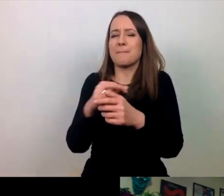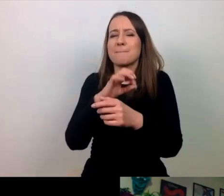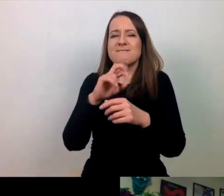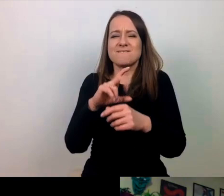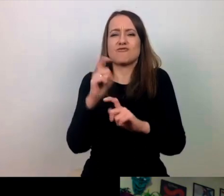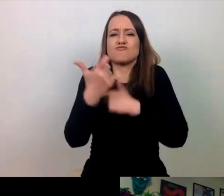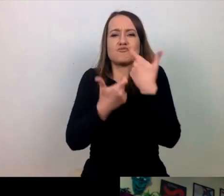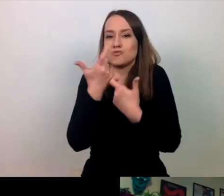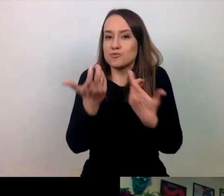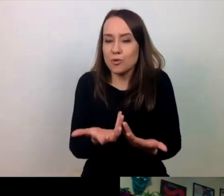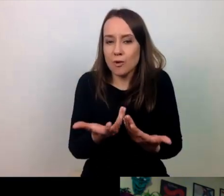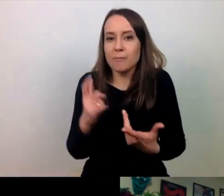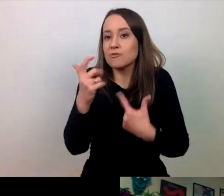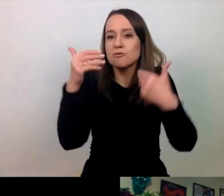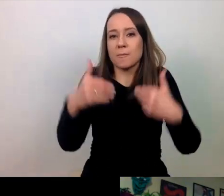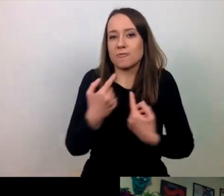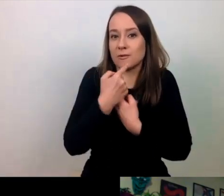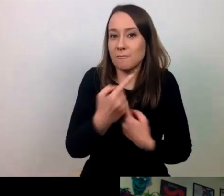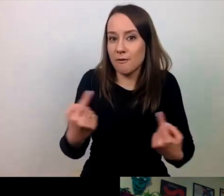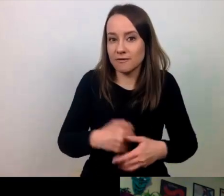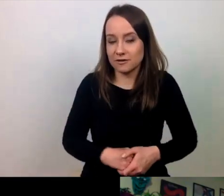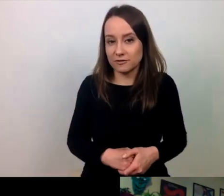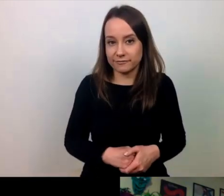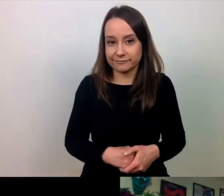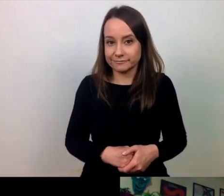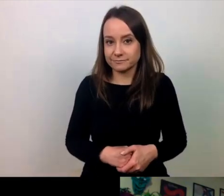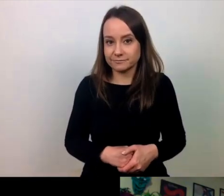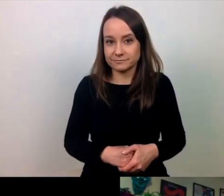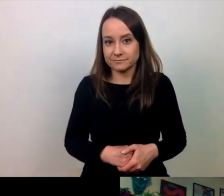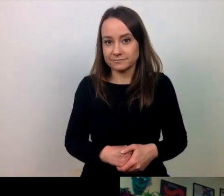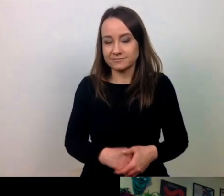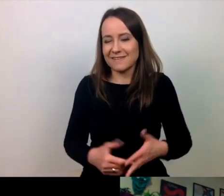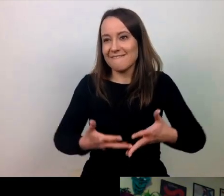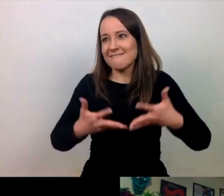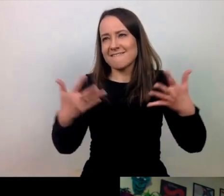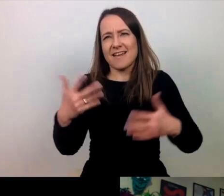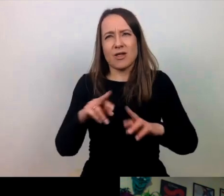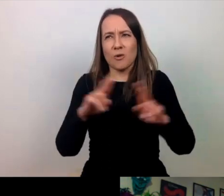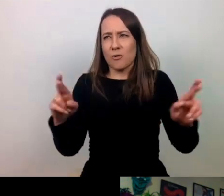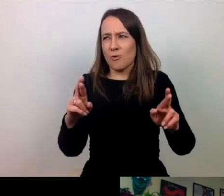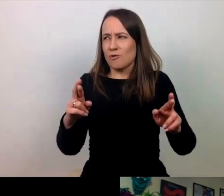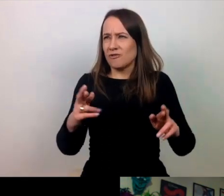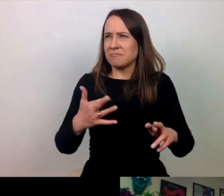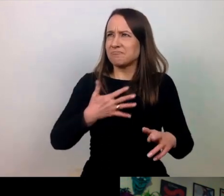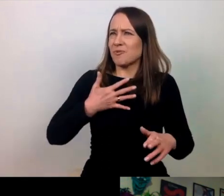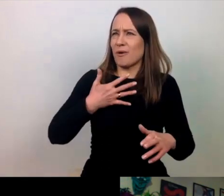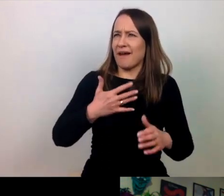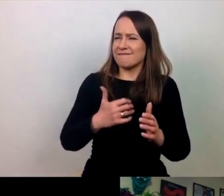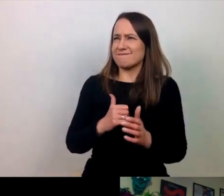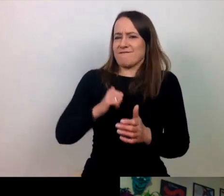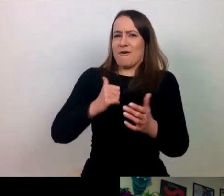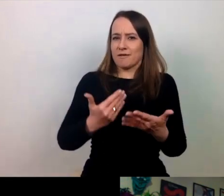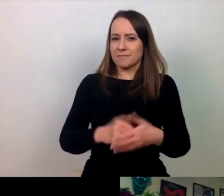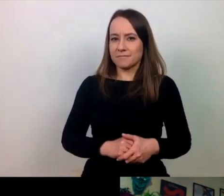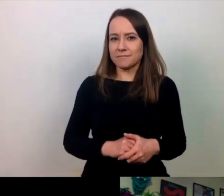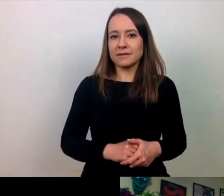Czy co można powiedzieć? Czy na pewno, no tu bardzo wiele wątpliwości. A powiedz mi, ja Mowy ptaków oczywiście